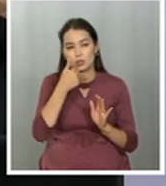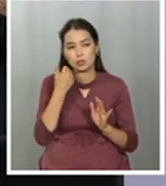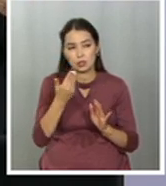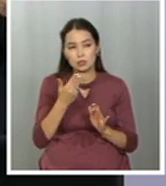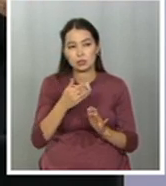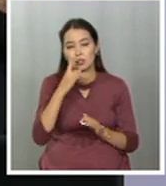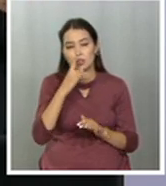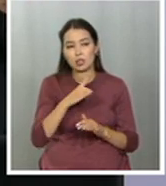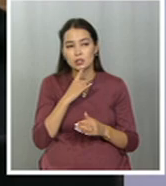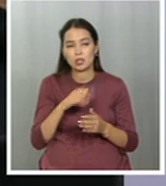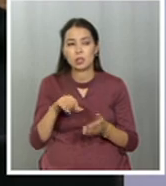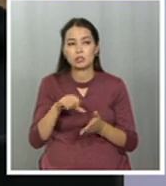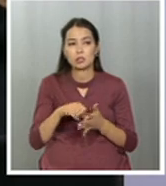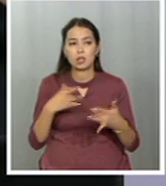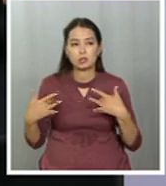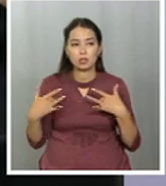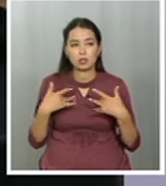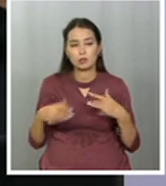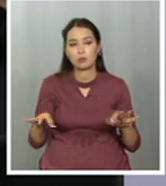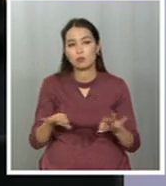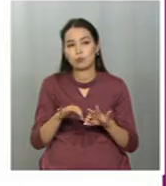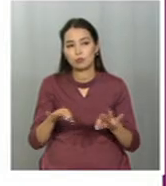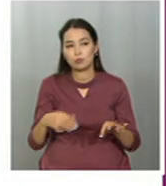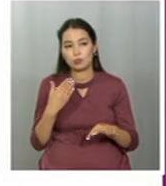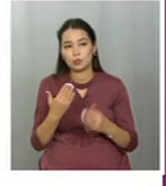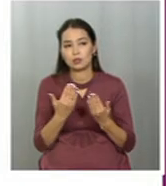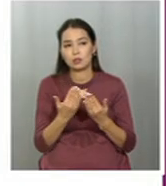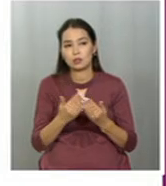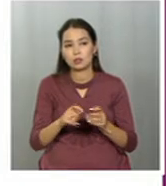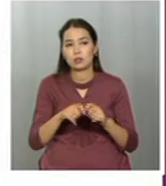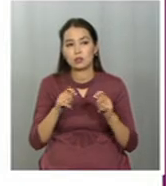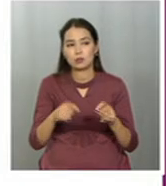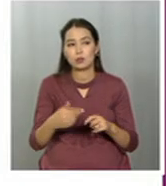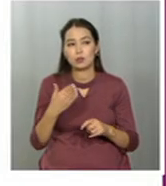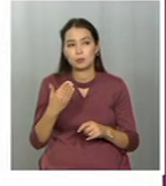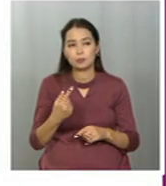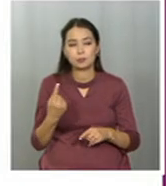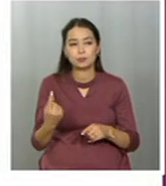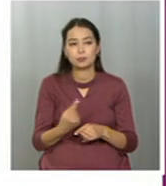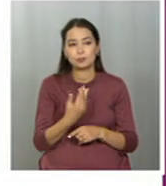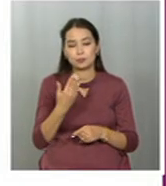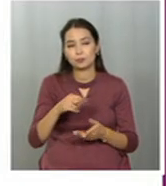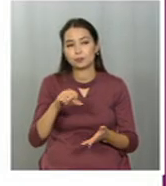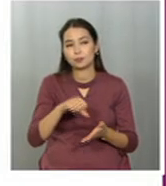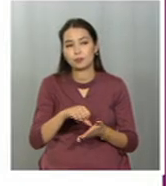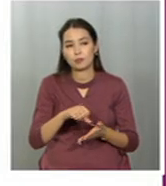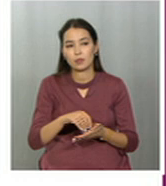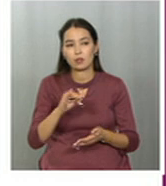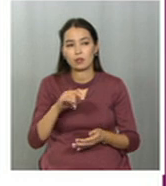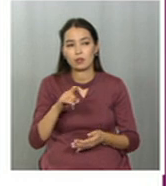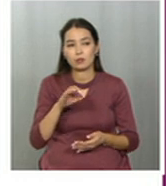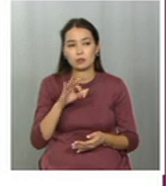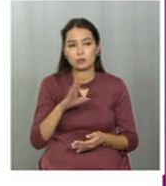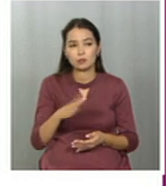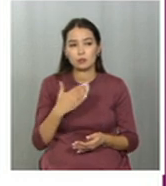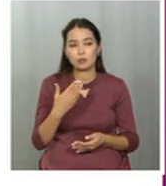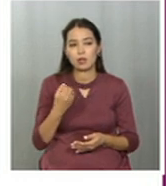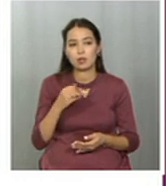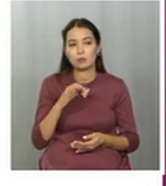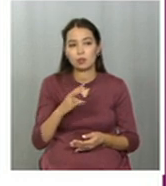театрының жанынан музыкалық театр ашылып, оның бірінші қойылымдары Әуезовтың Айман Шолпаны